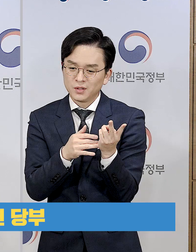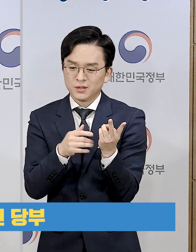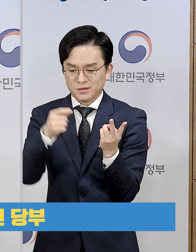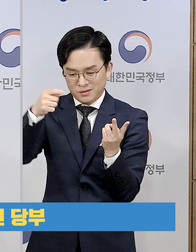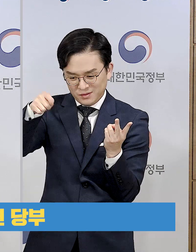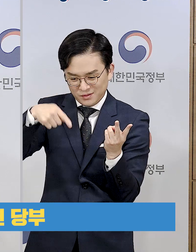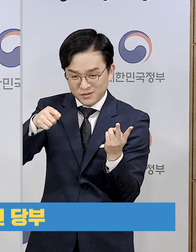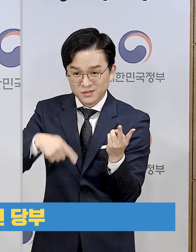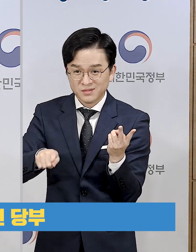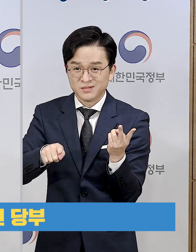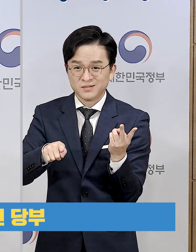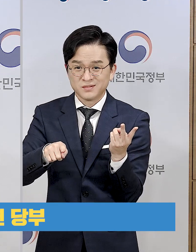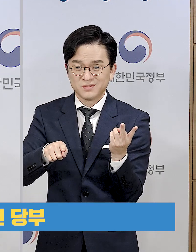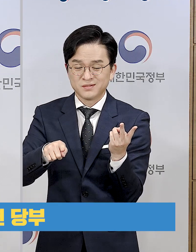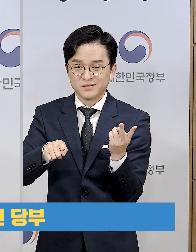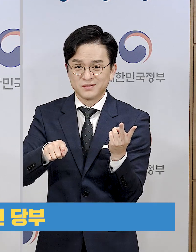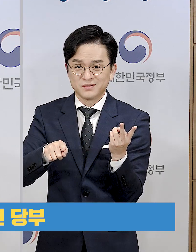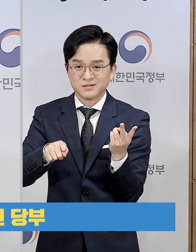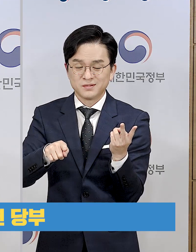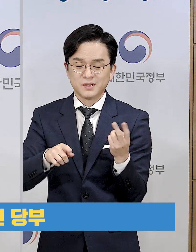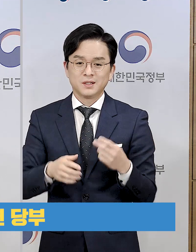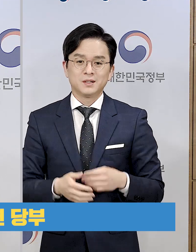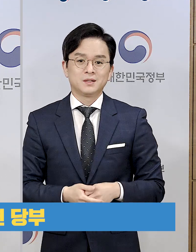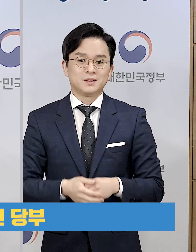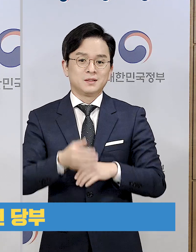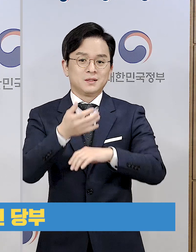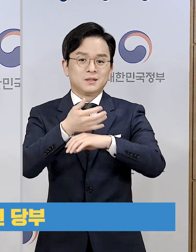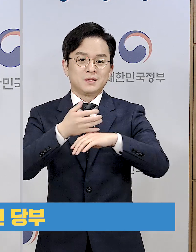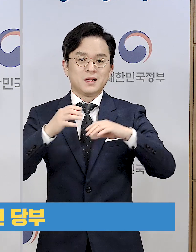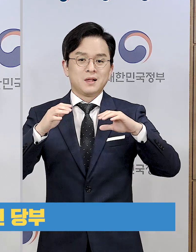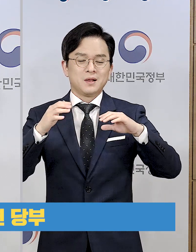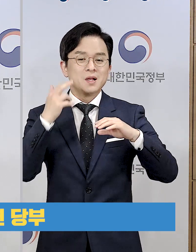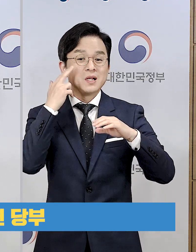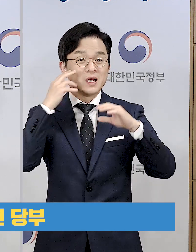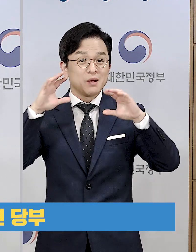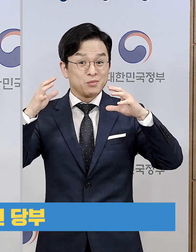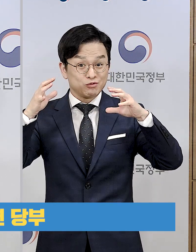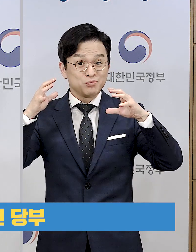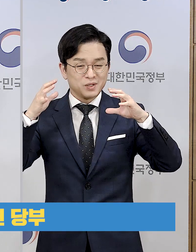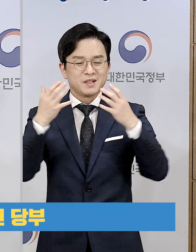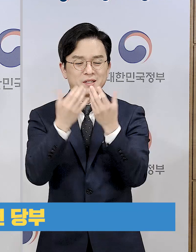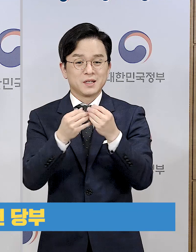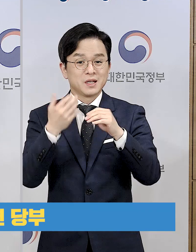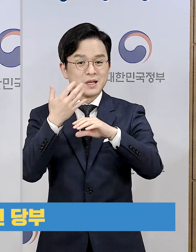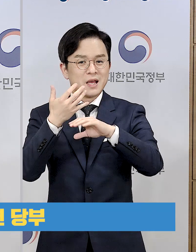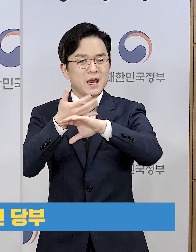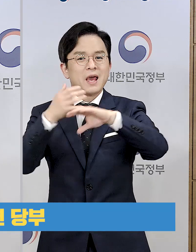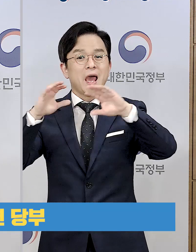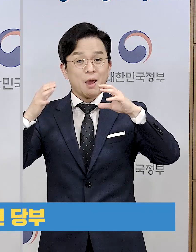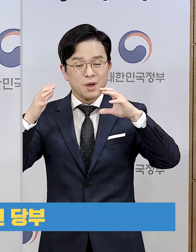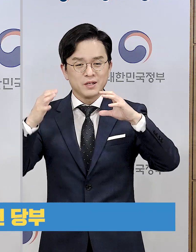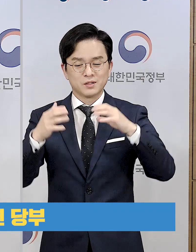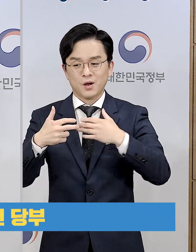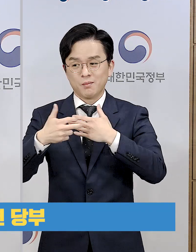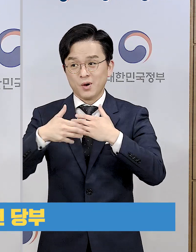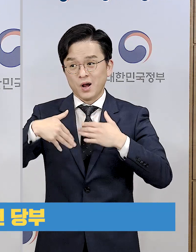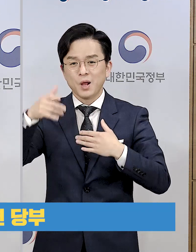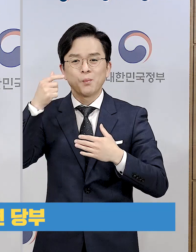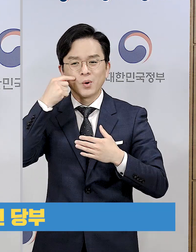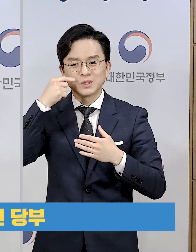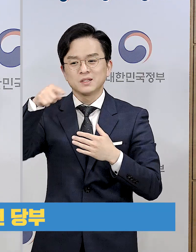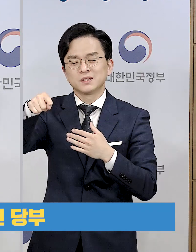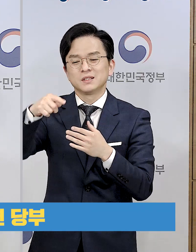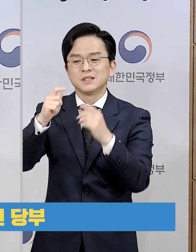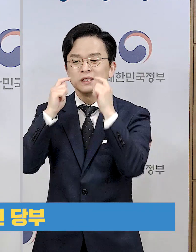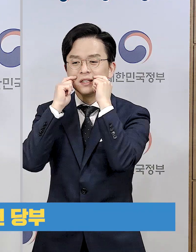대한 부분까지 같이 이제 체크를 하게 되는데요. 물론 이제 해외에서 여러 가지 어떤 의료기관을 이용하지 못하는 어려움들 이런